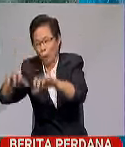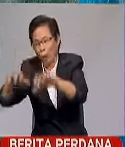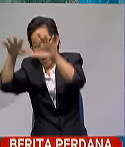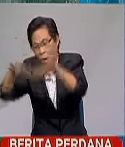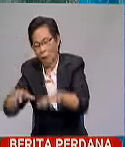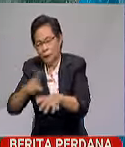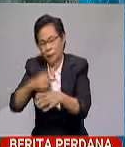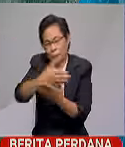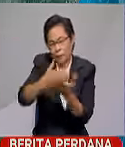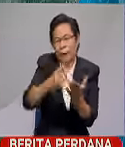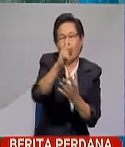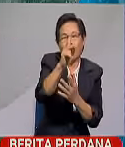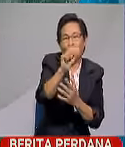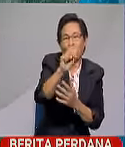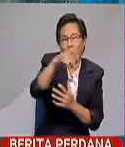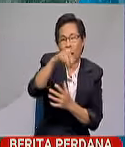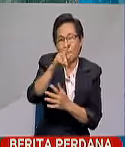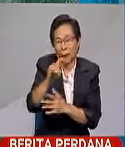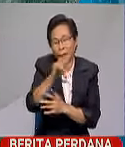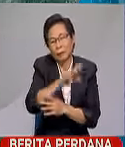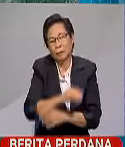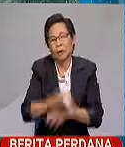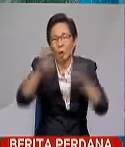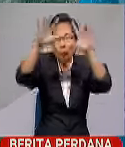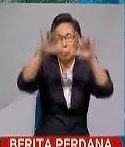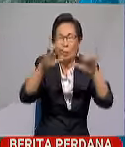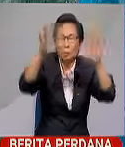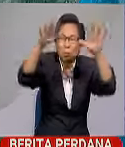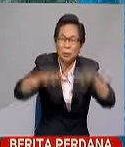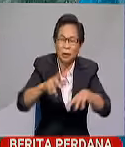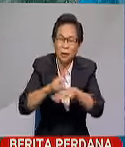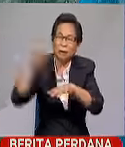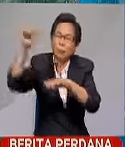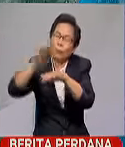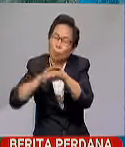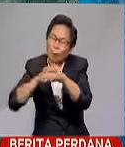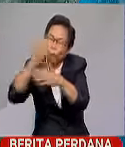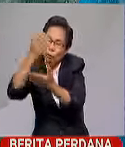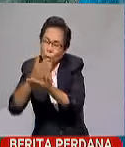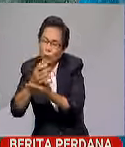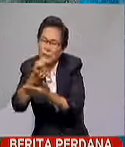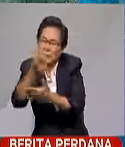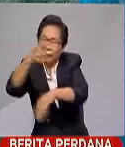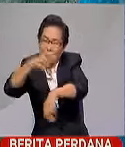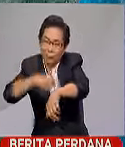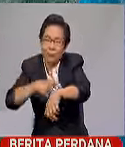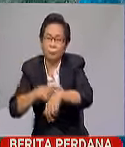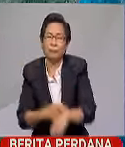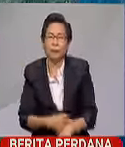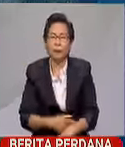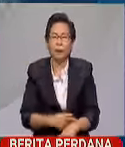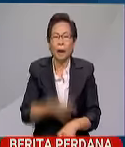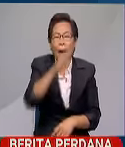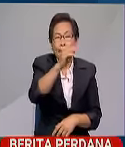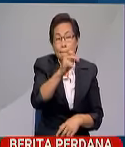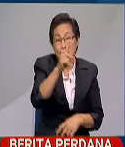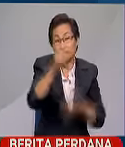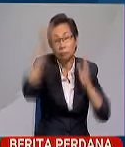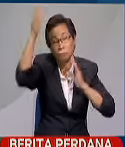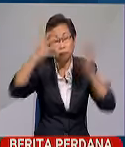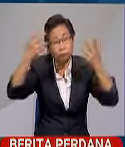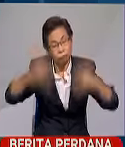berlaku di bahagian Kapit. Dan keadaan lembap di negeri Sabah ini akan beransur-ansur reda tidak lama lagi. Selain daripada itu, Map Malaysia juga